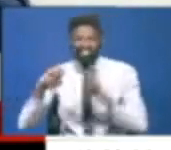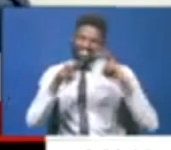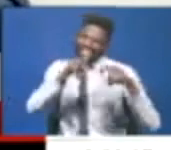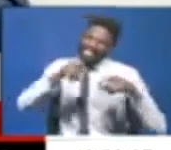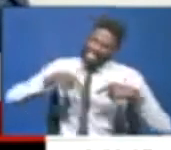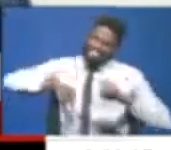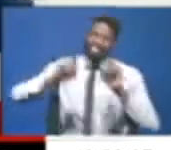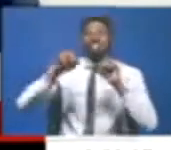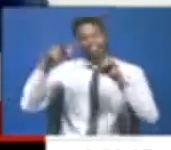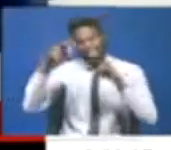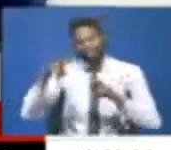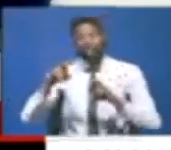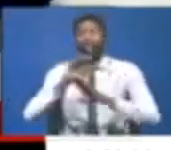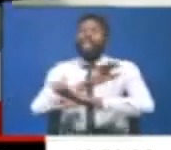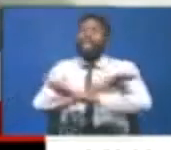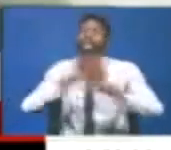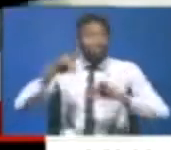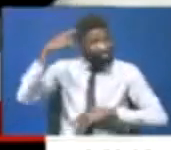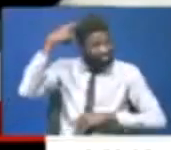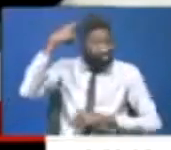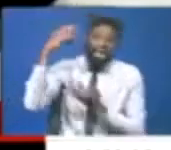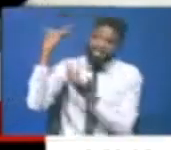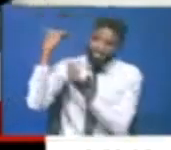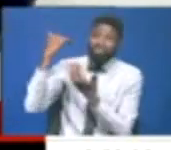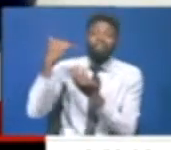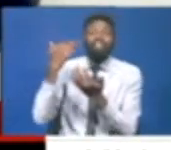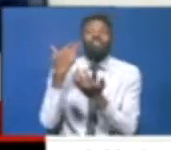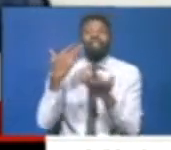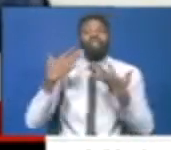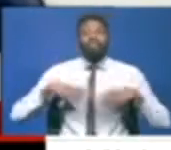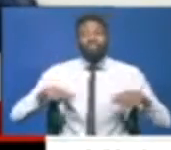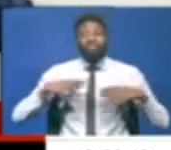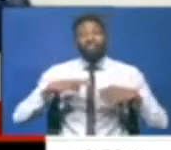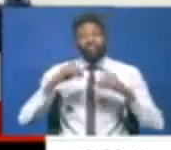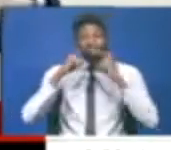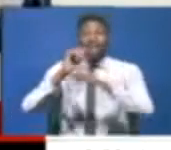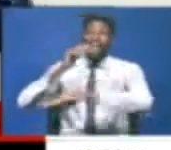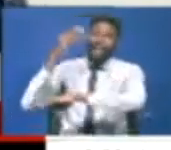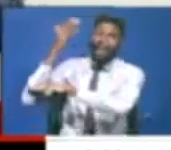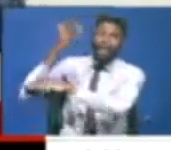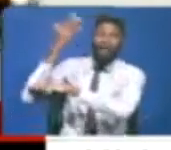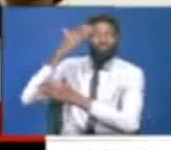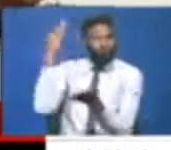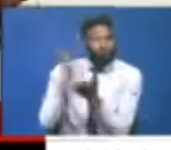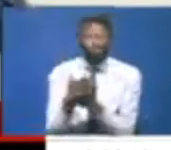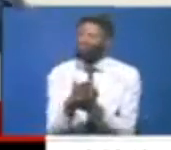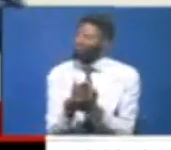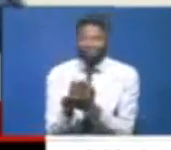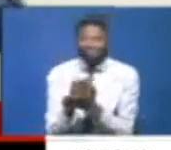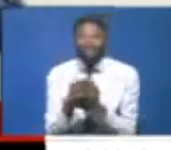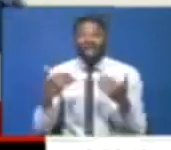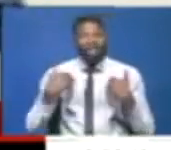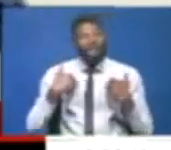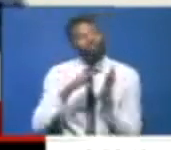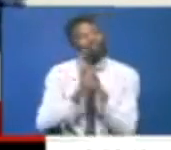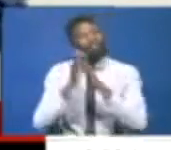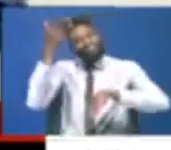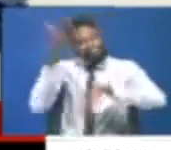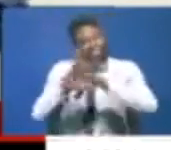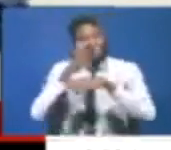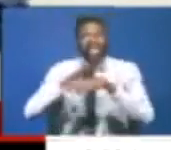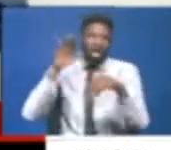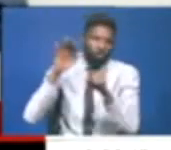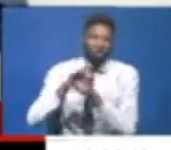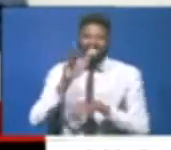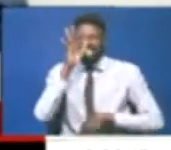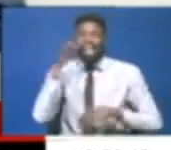wasitarajie ama kutumainia yale ambayo wanaambiwa pale jukwani ndio ya kweli. Manake kuna uongo mwingi sana na porojo nyingi. Na mwana